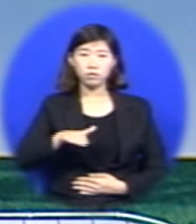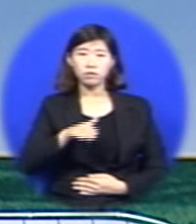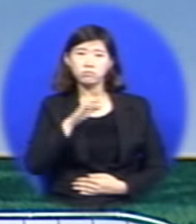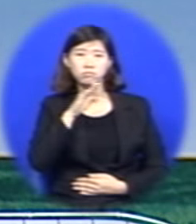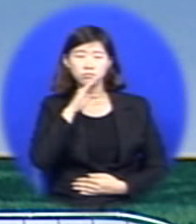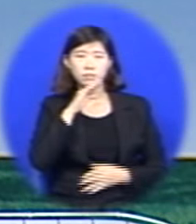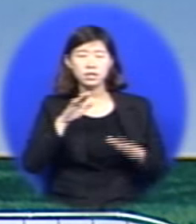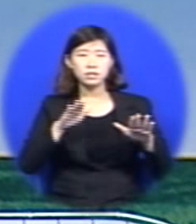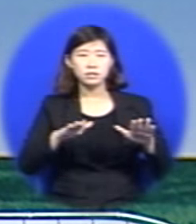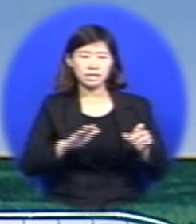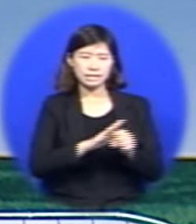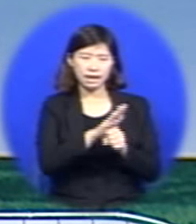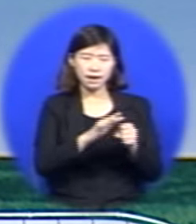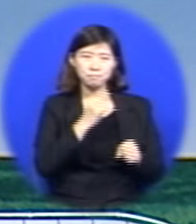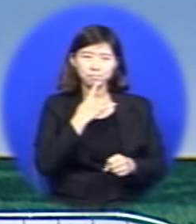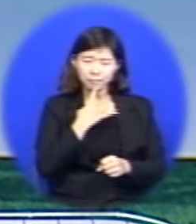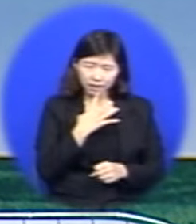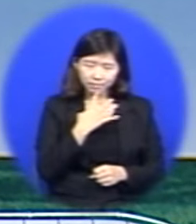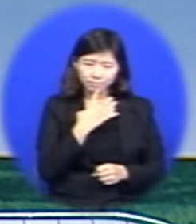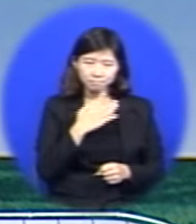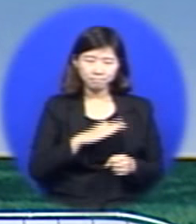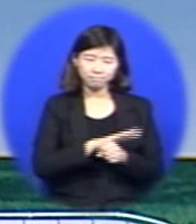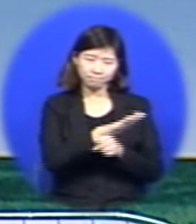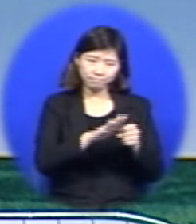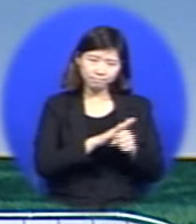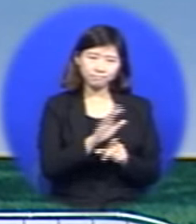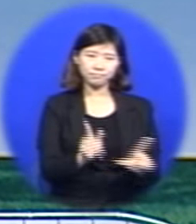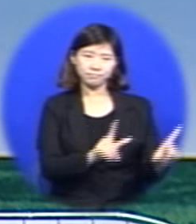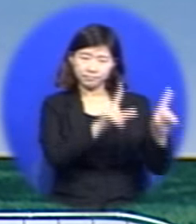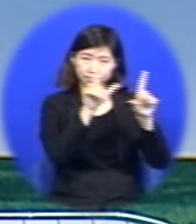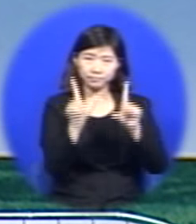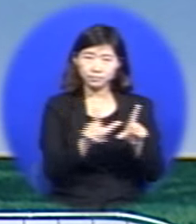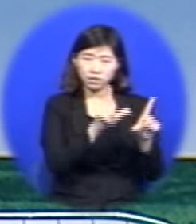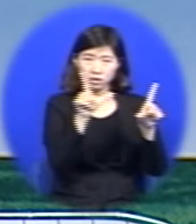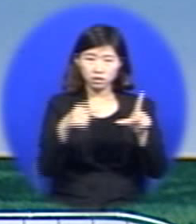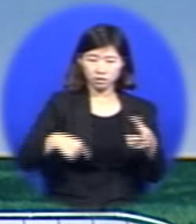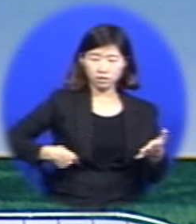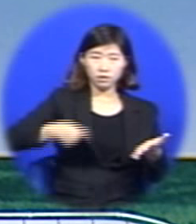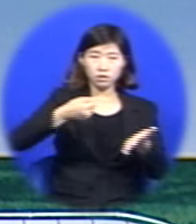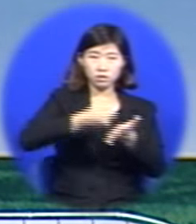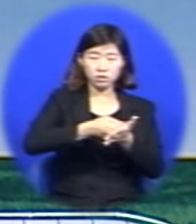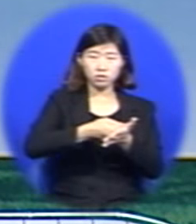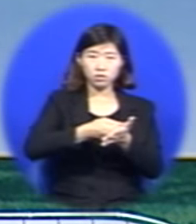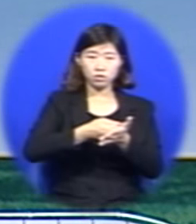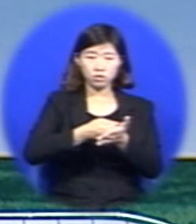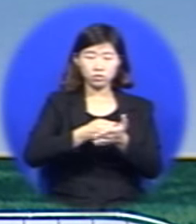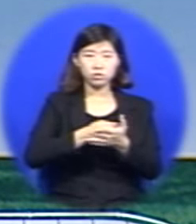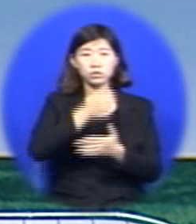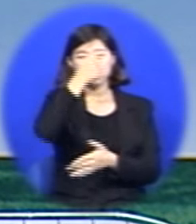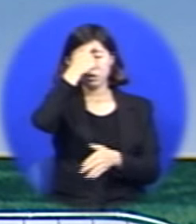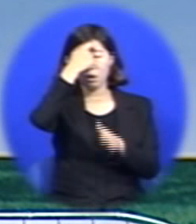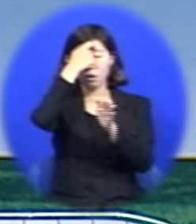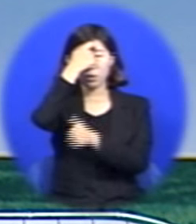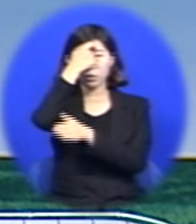이제는 사랑만 하며 살겠다고 결단한 성도들의 사랑의 공동체가 있어야